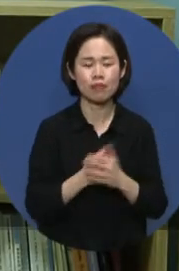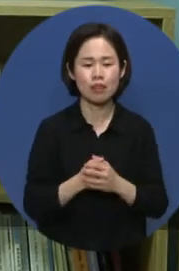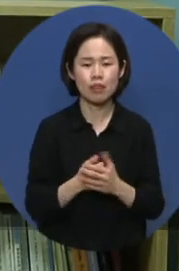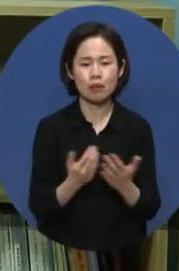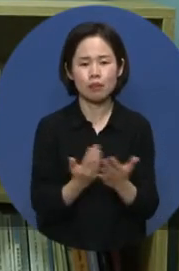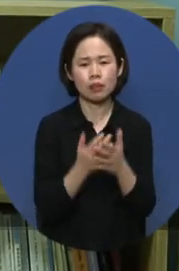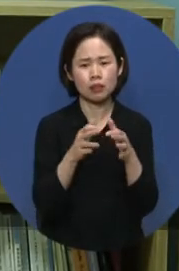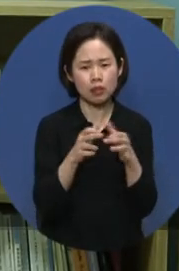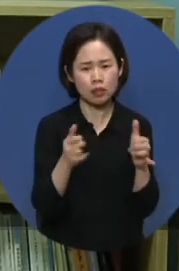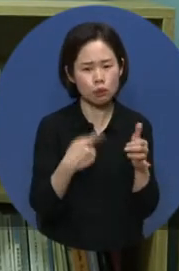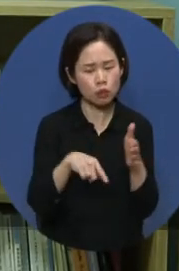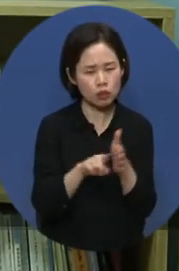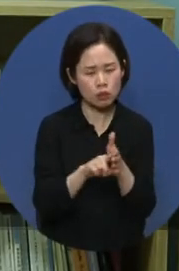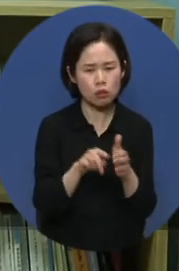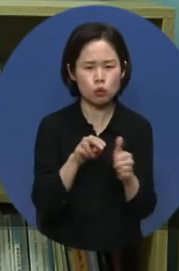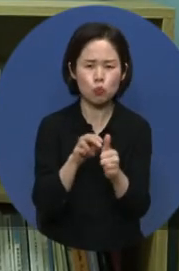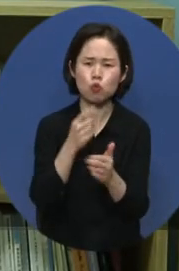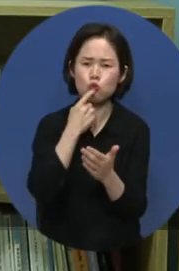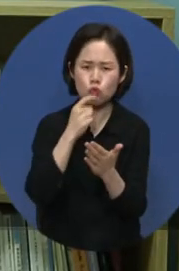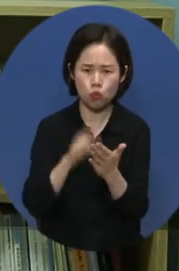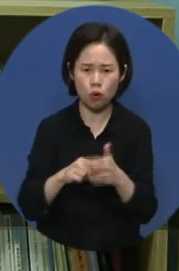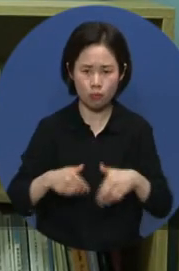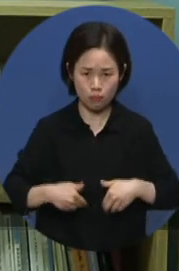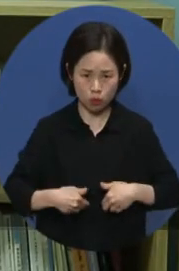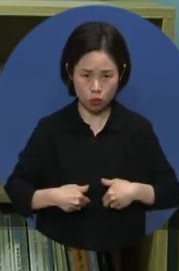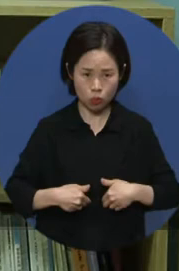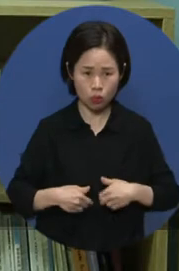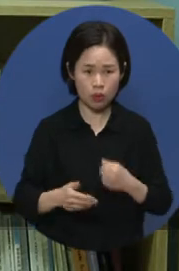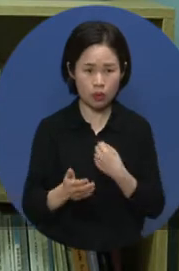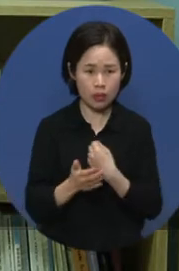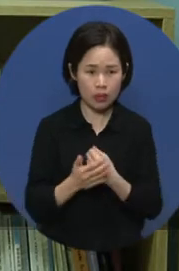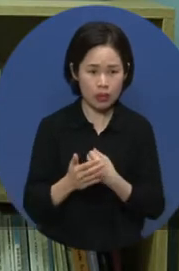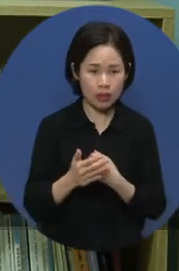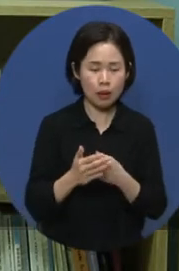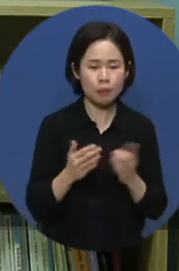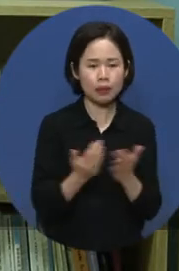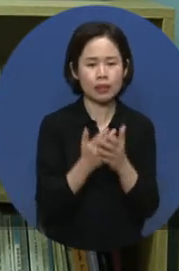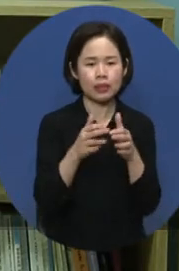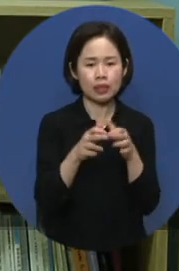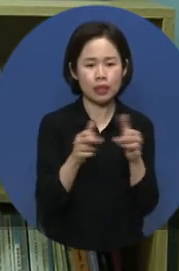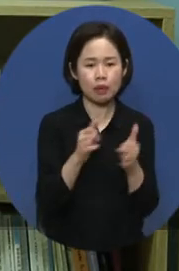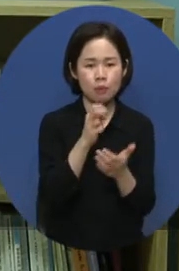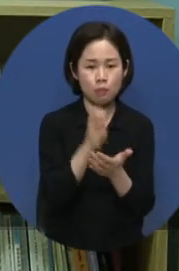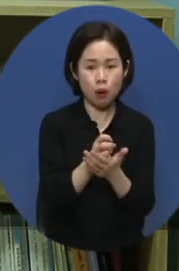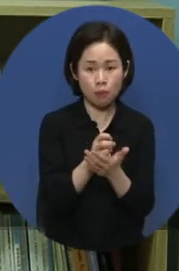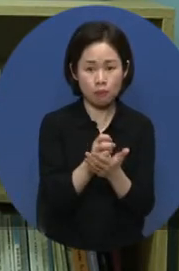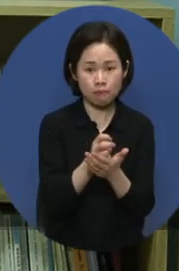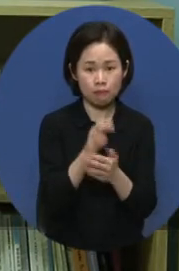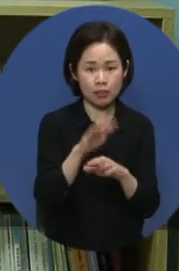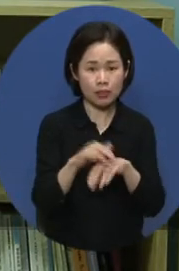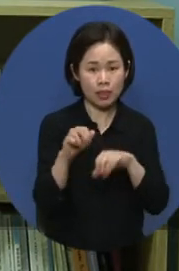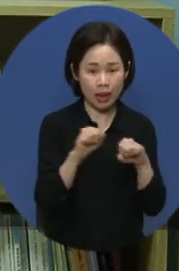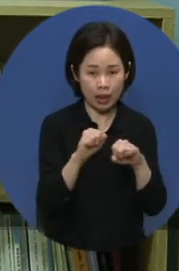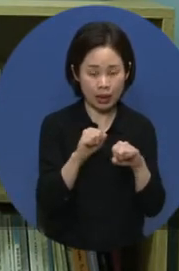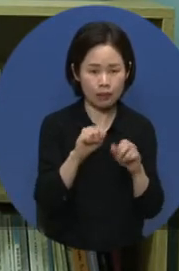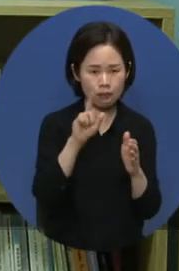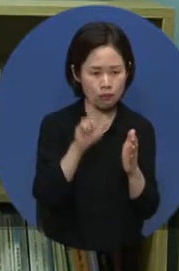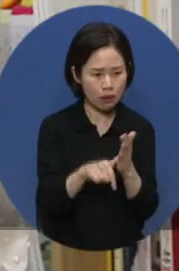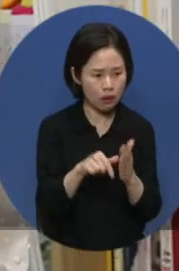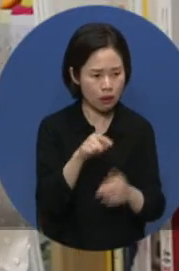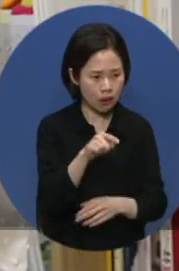위해 쉬운 정보가 필요하다라는 것은 발달장애인법 시행 시점에서 전에 일했던 기관에서 알고 있었던